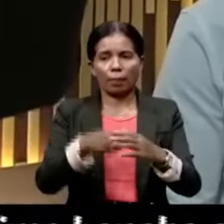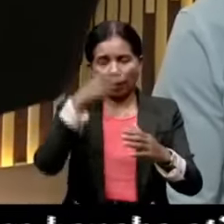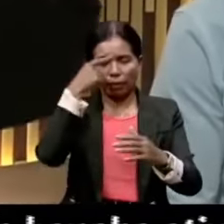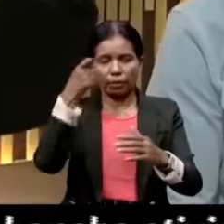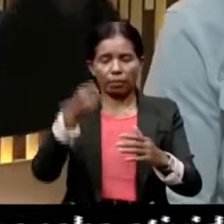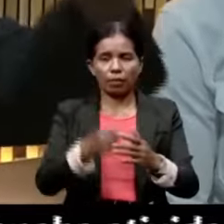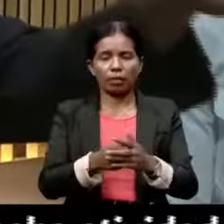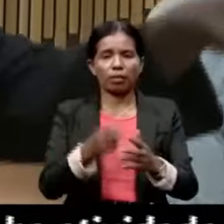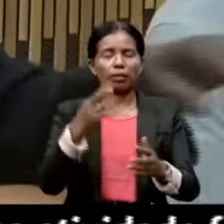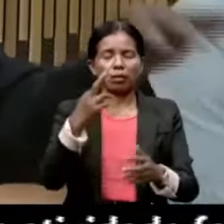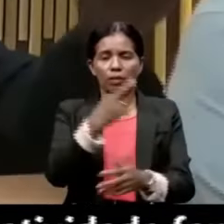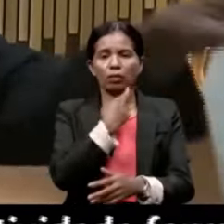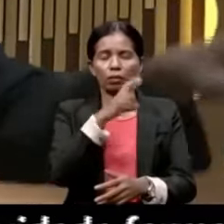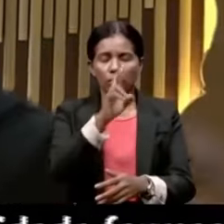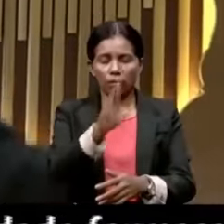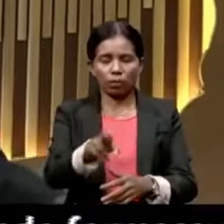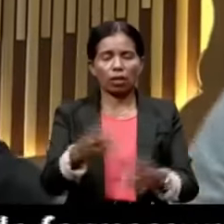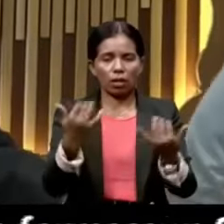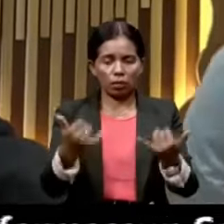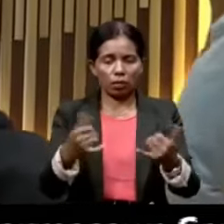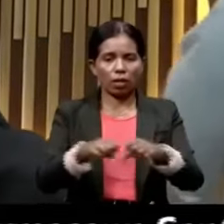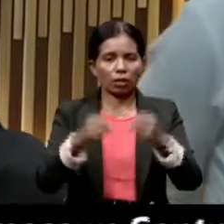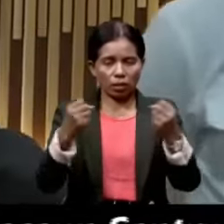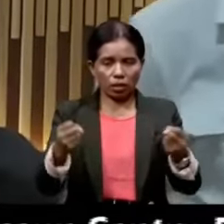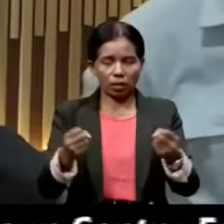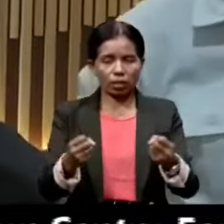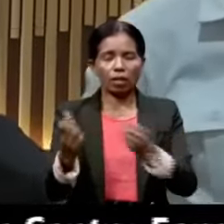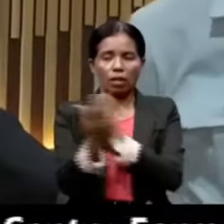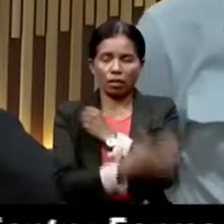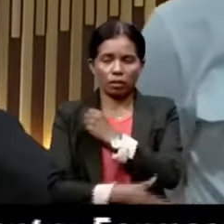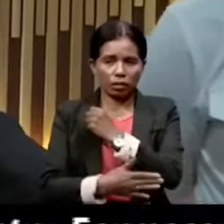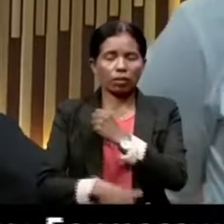tambahan Rusia seteraga berdaukona